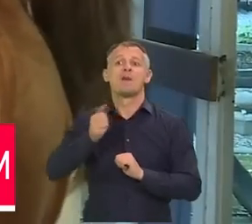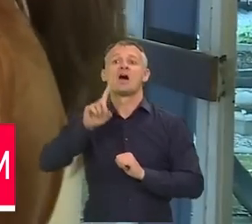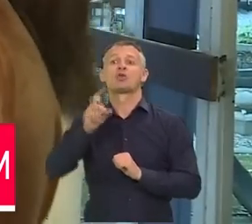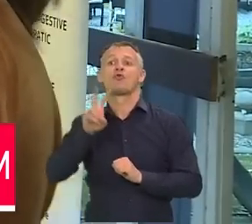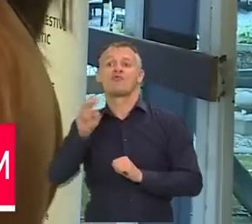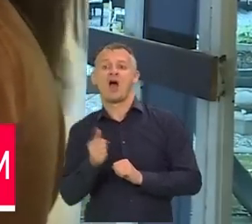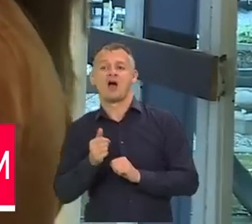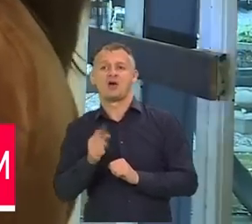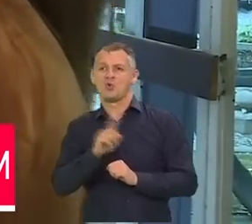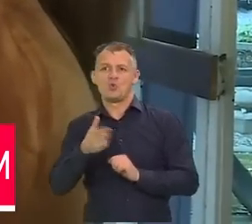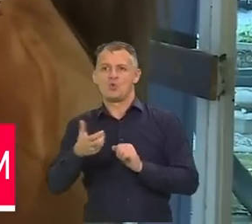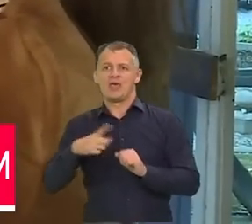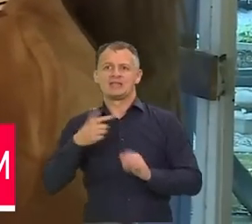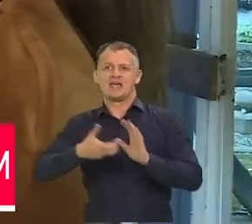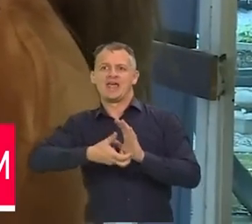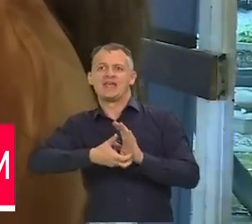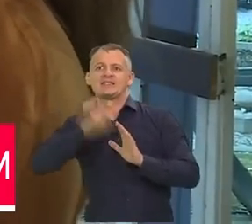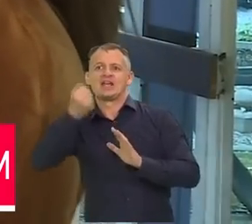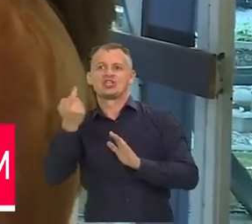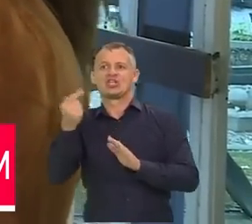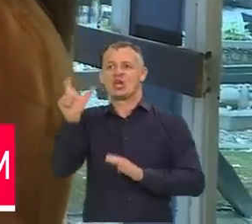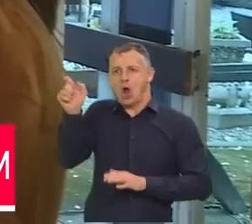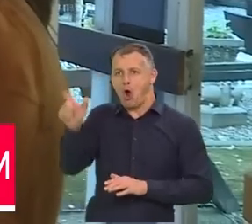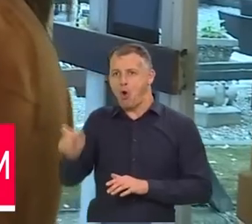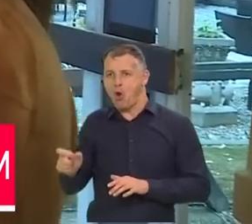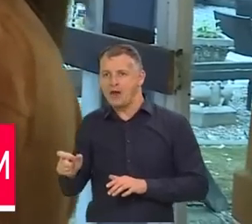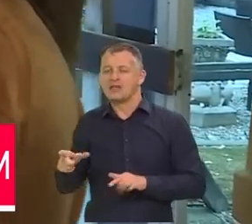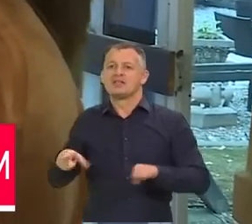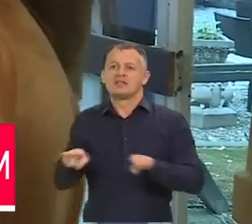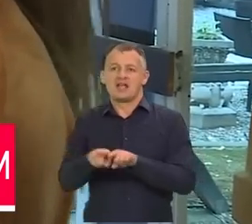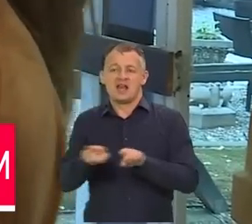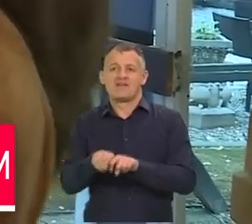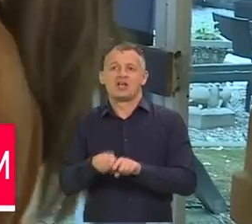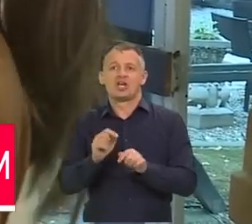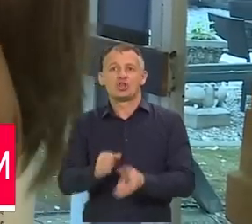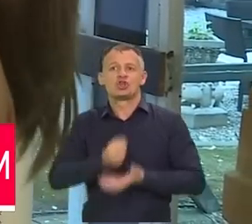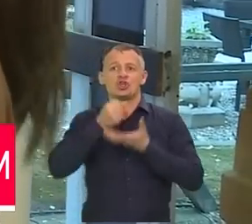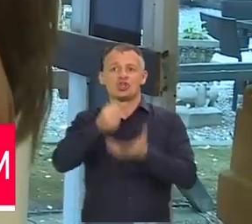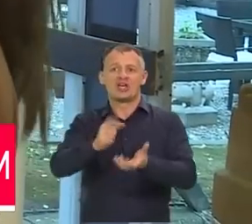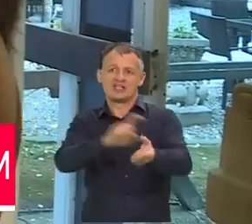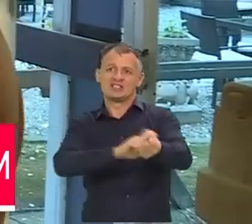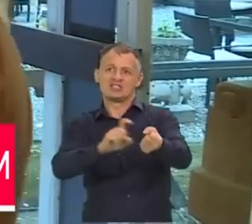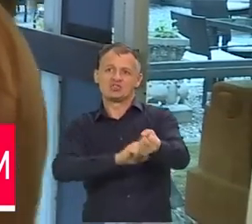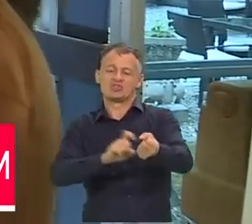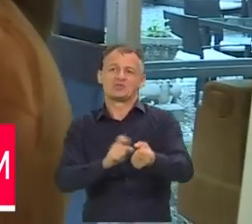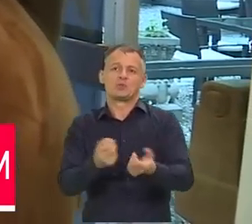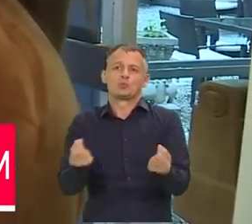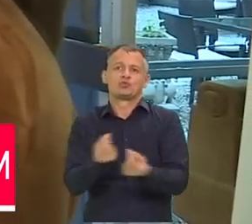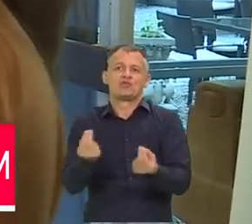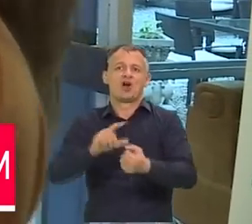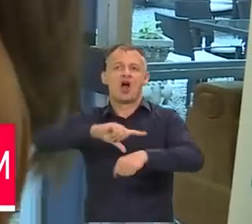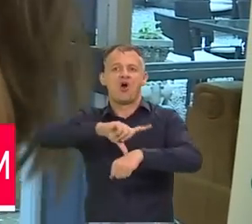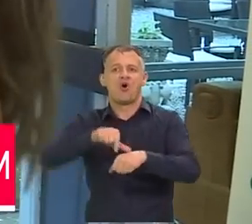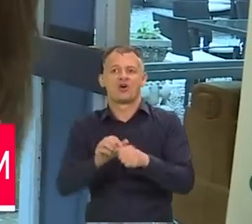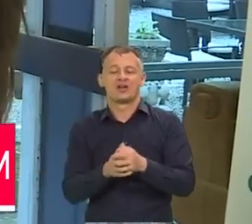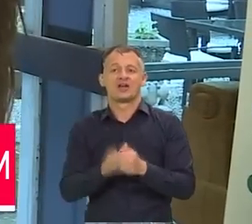nu este o extracție din coloană, ci este pur și simplu ca o donare de sânge care durează câteva ore,